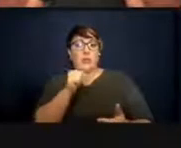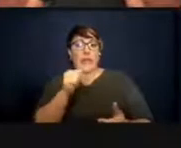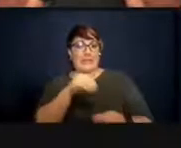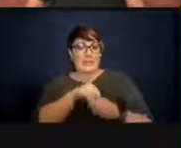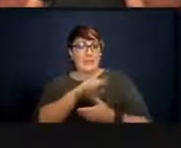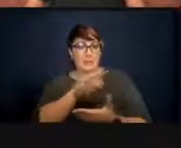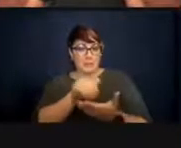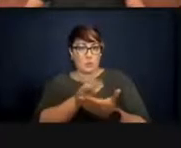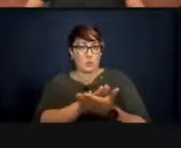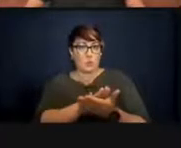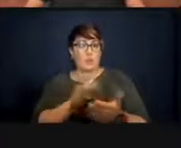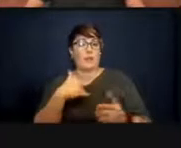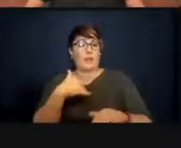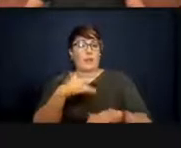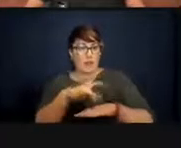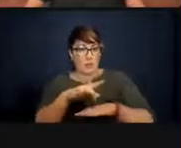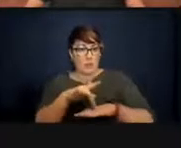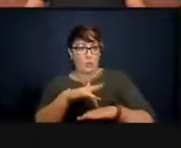Ana